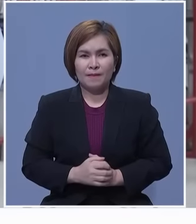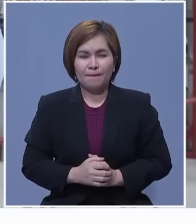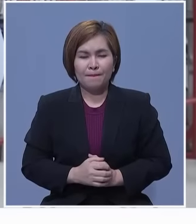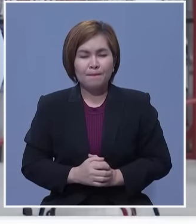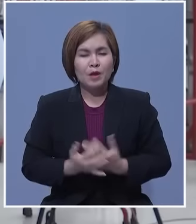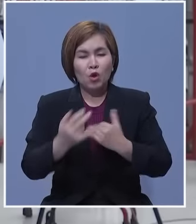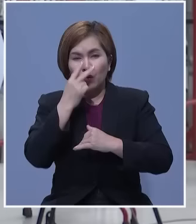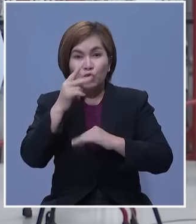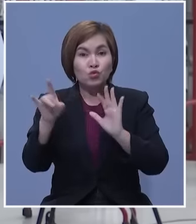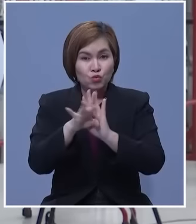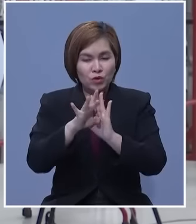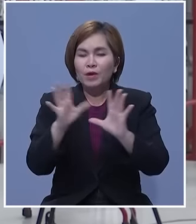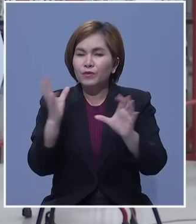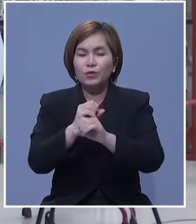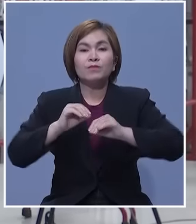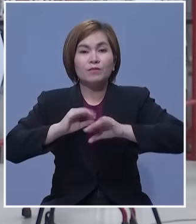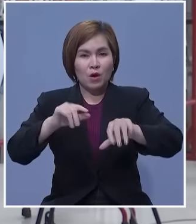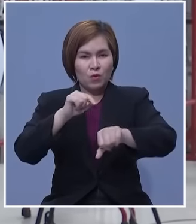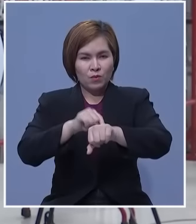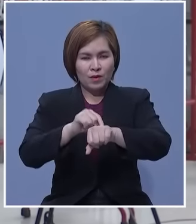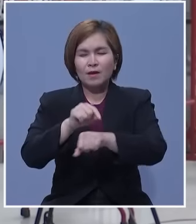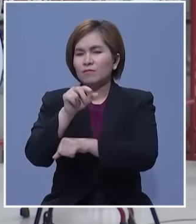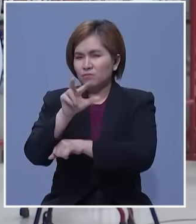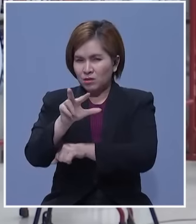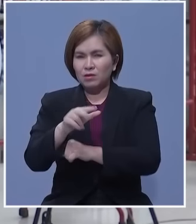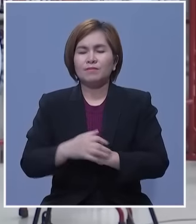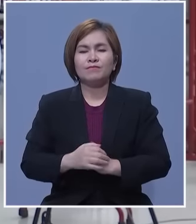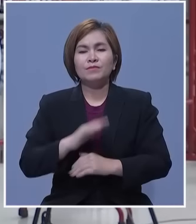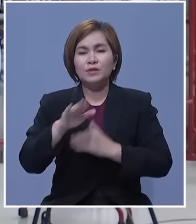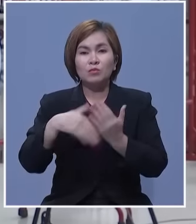ออกนั่งบัลลังก์เพื่ออ่านคำวินิจฉัยในช่วงเวลา 15:00 นนะคะและทั้งหม